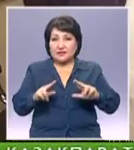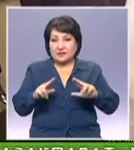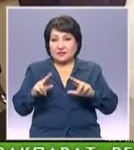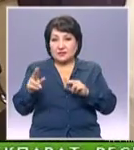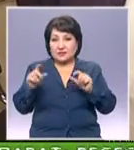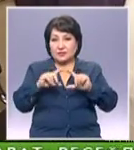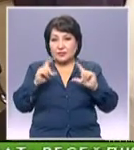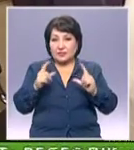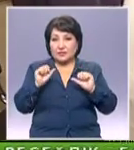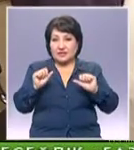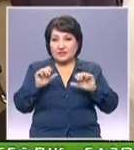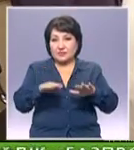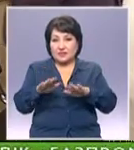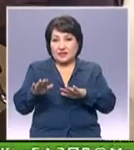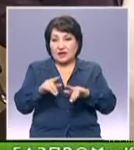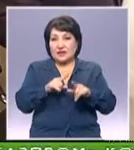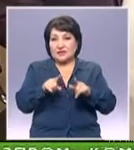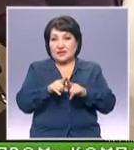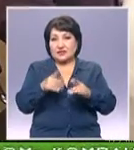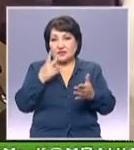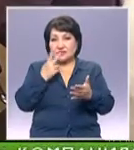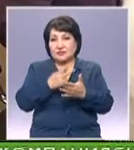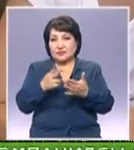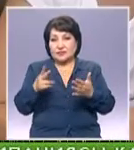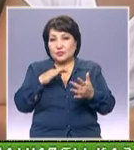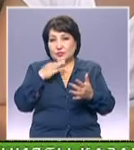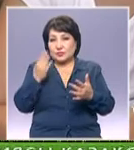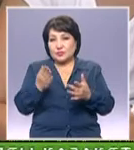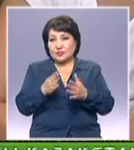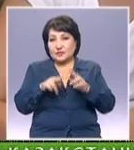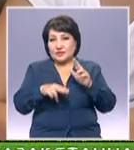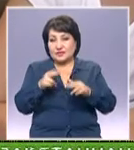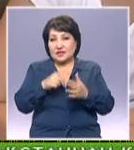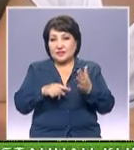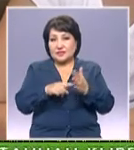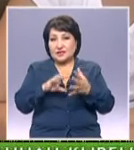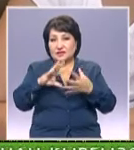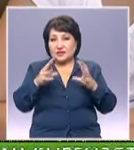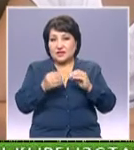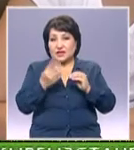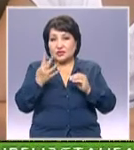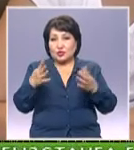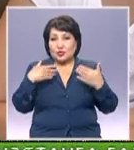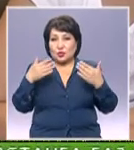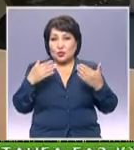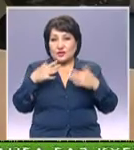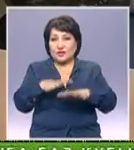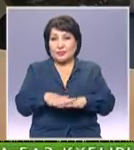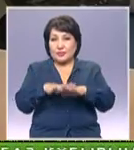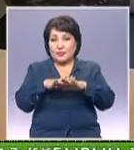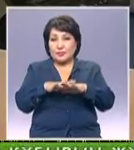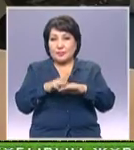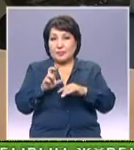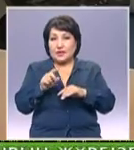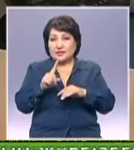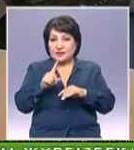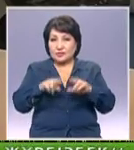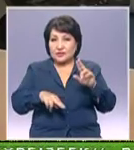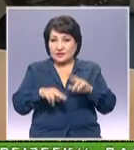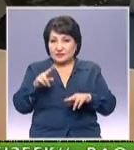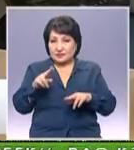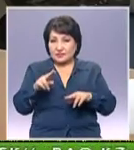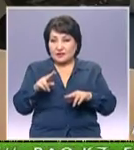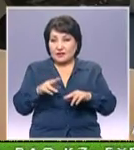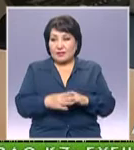таушаңғы кешенде де саңлақтар өкшесін тірейді. Нәтижесінде шаһарымызда 4 курортты база тұрғызылады. Алматы имеет все